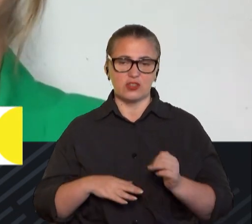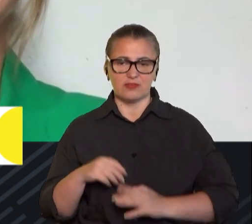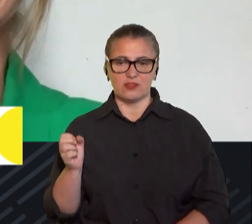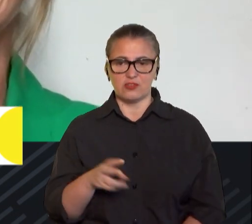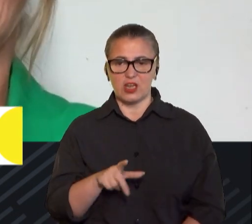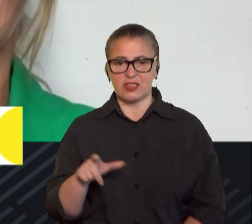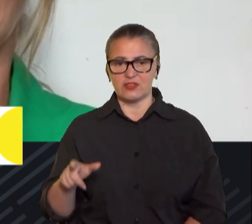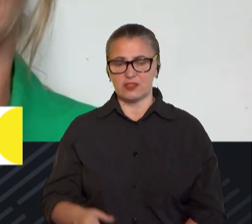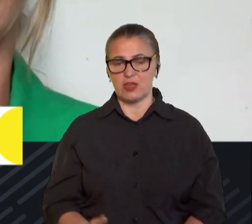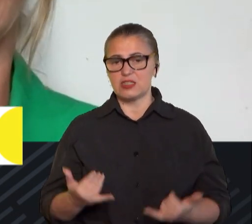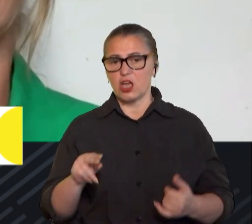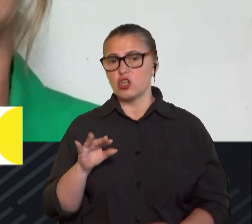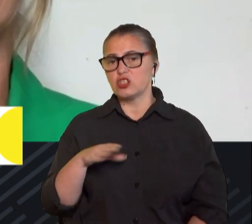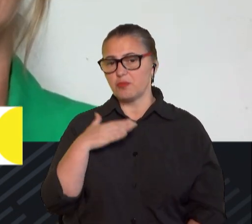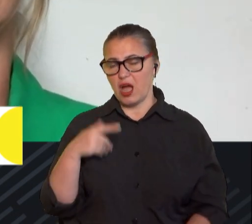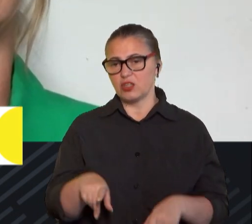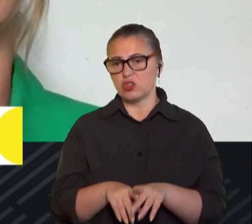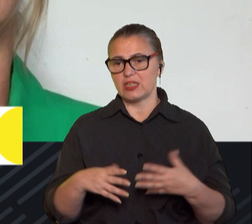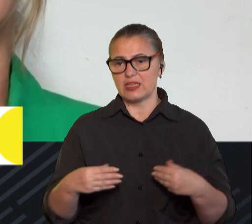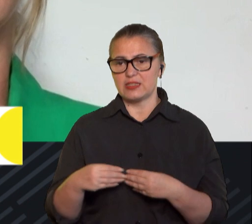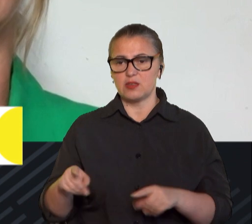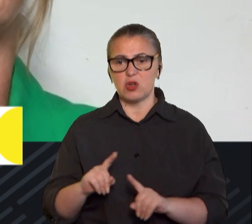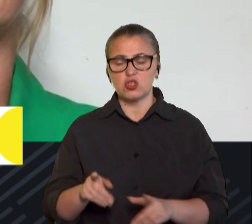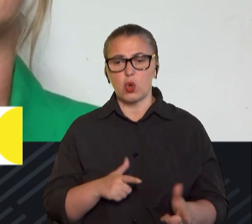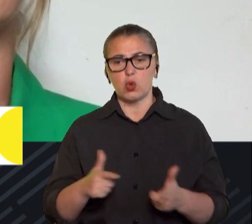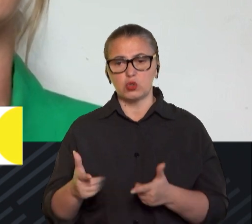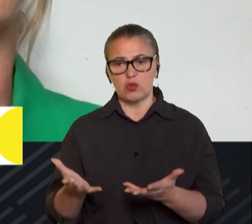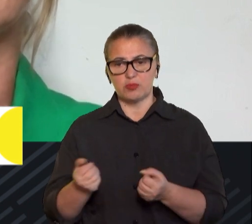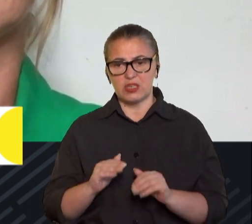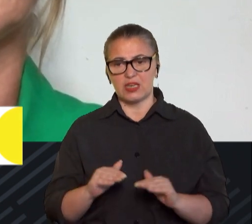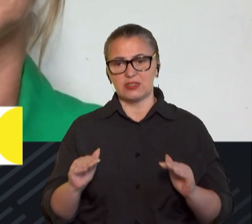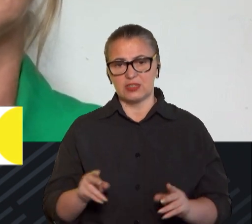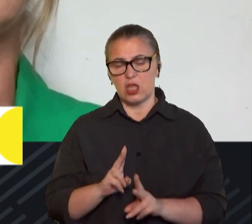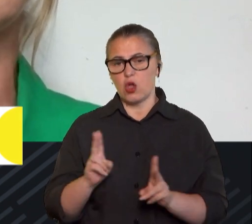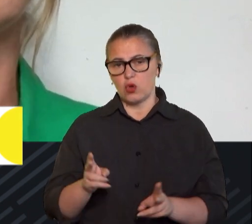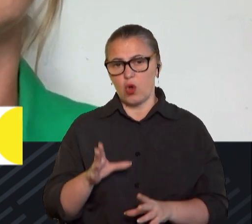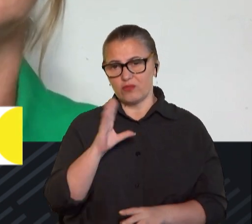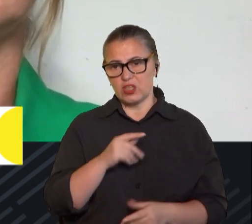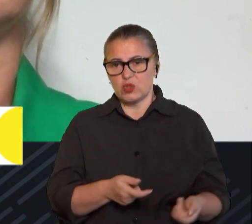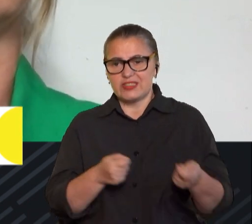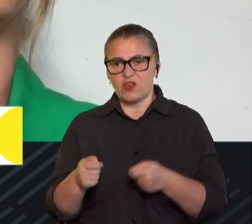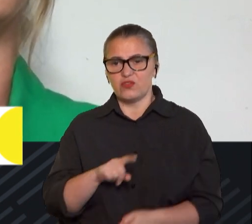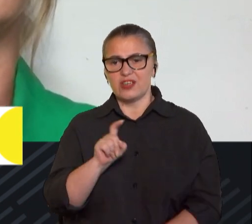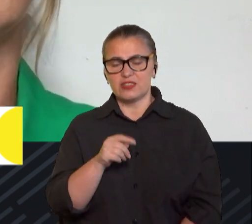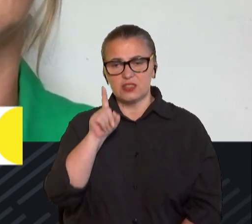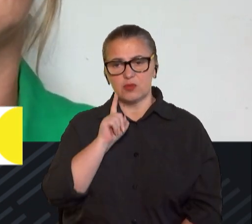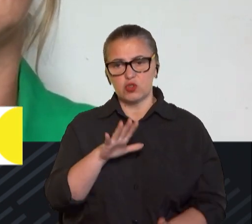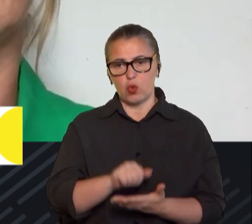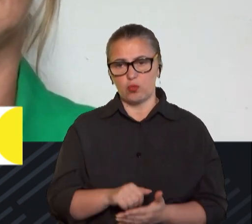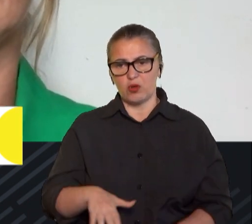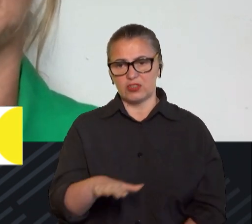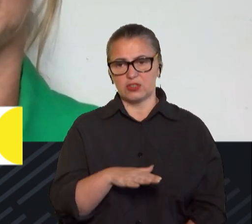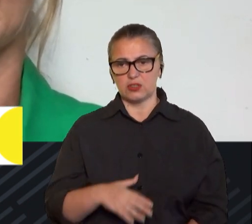А зараз чи багато таких сімей, які готові прийняти дітей, яких вдалося евакуювати і вивезти з тимчасово окупованих